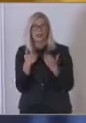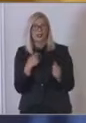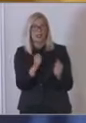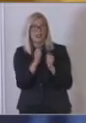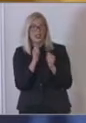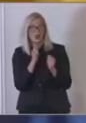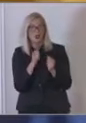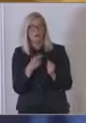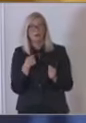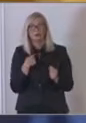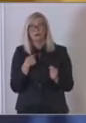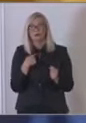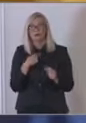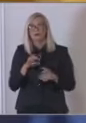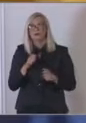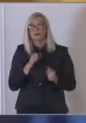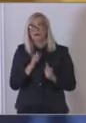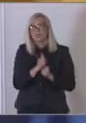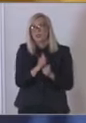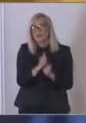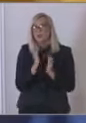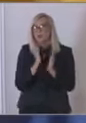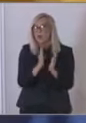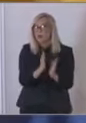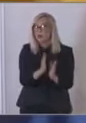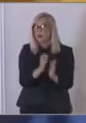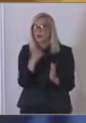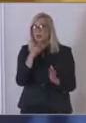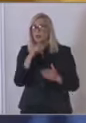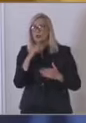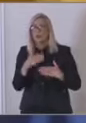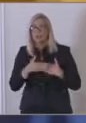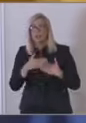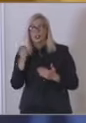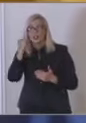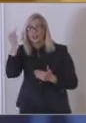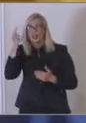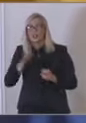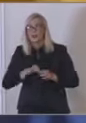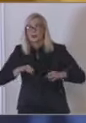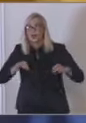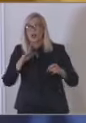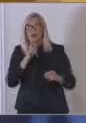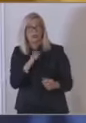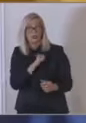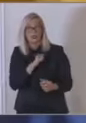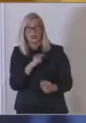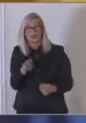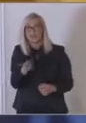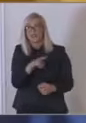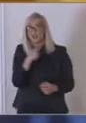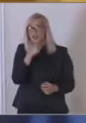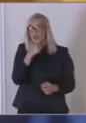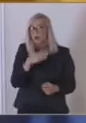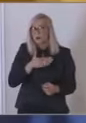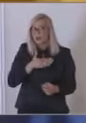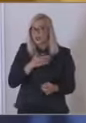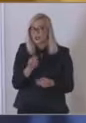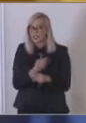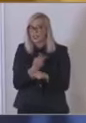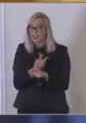në disa ide, në disa projekte që janë interes të dy ekonomive tona. E mirë pres shumë idenë